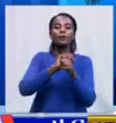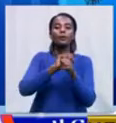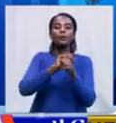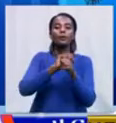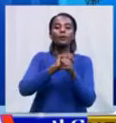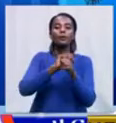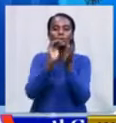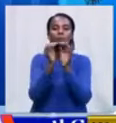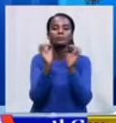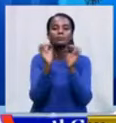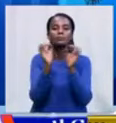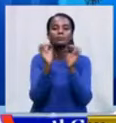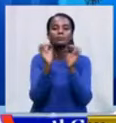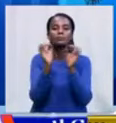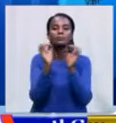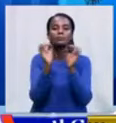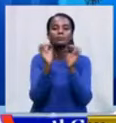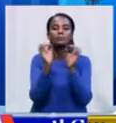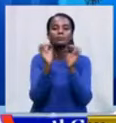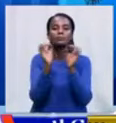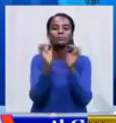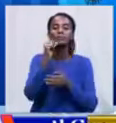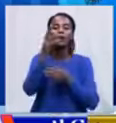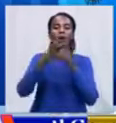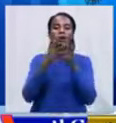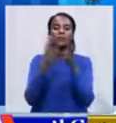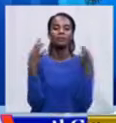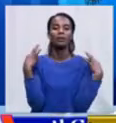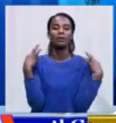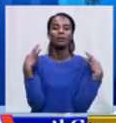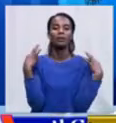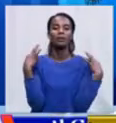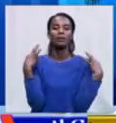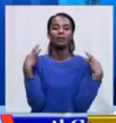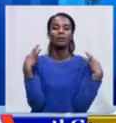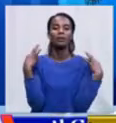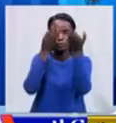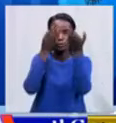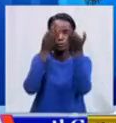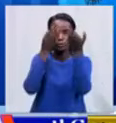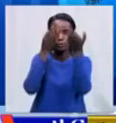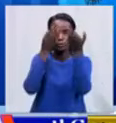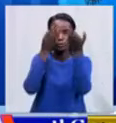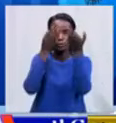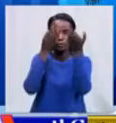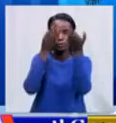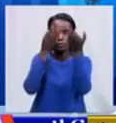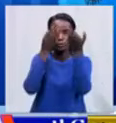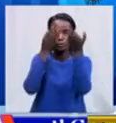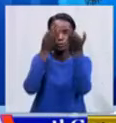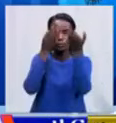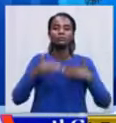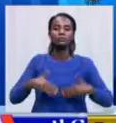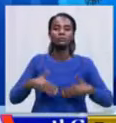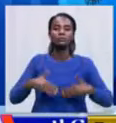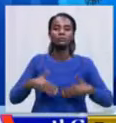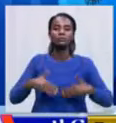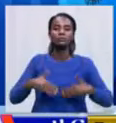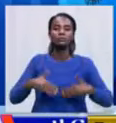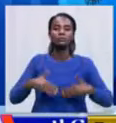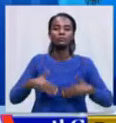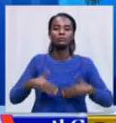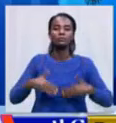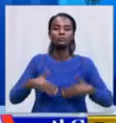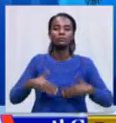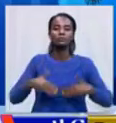ስለመሆኑ ምንም አይነት ማስረጃ አለመገኘቱን የዓለም ጤና ድርጅት አስታወቀ። ወረርሽኙ ያልጎዳው አካልና የተራዘፈ ባይኖርም